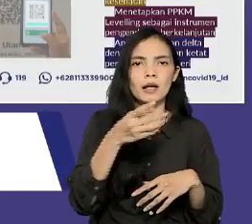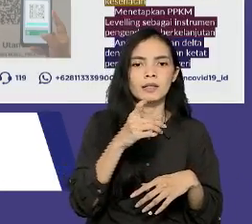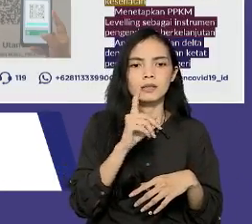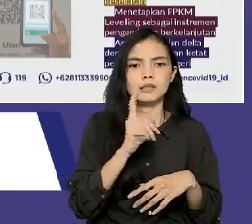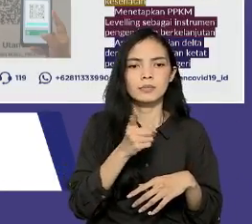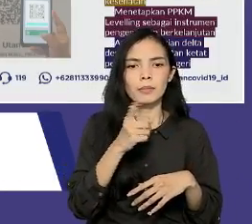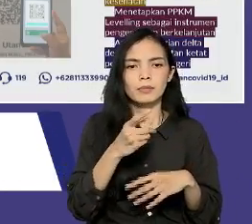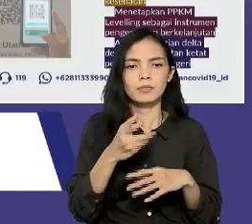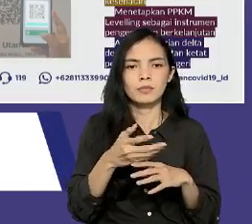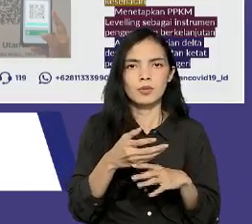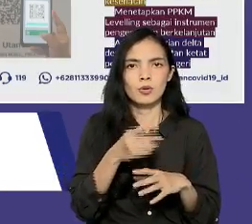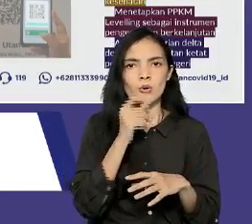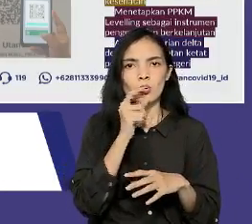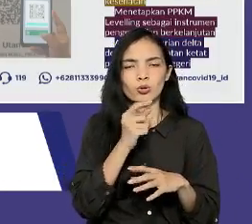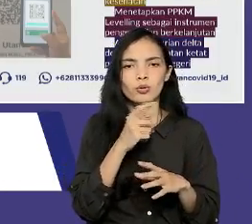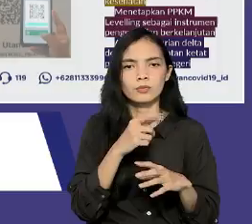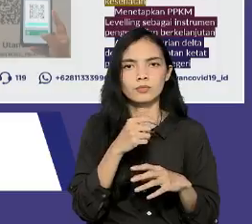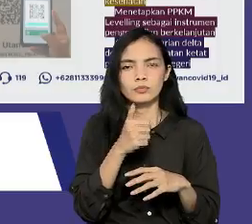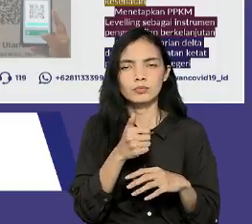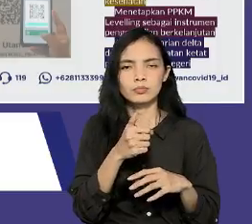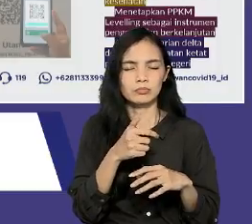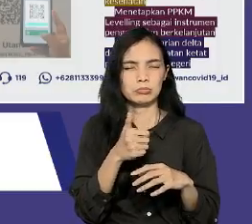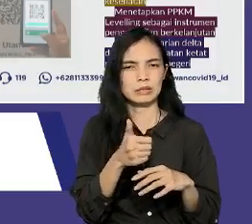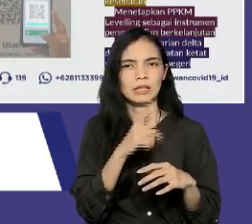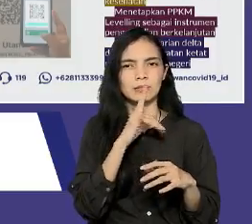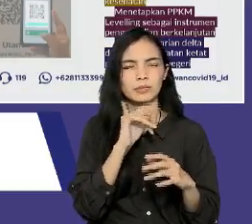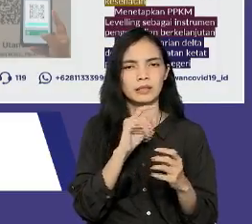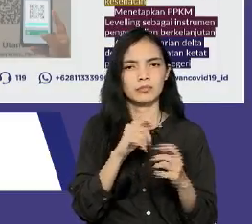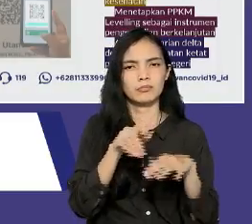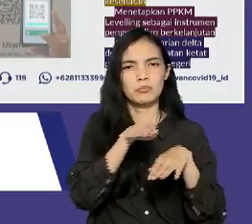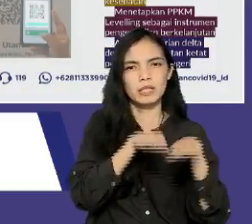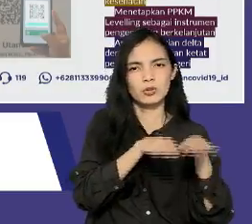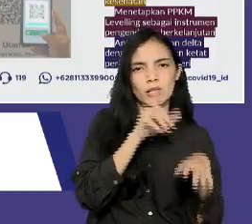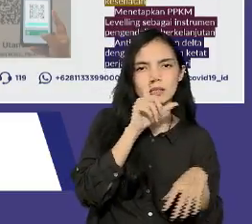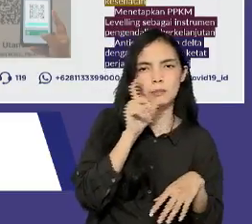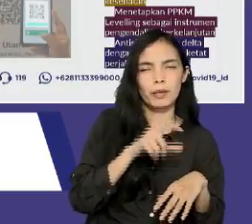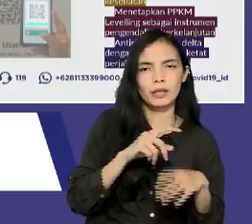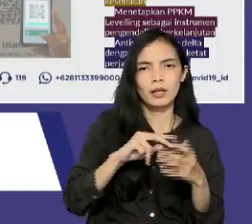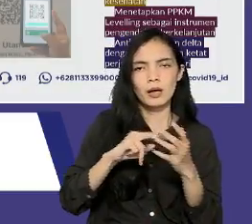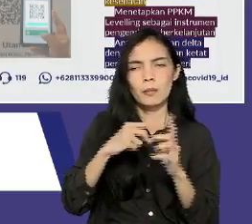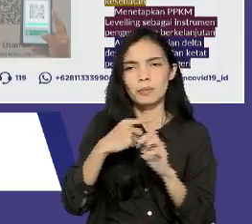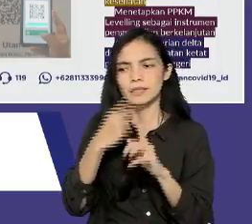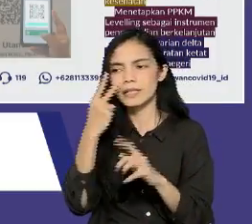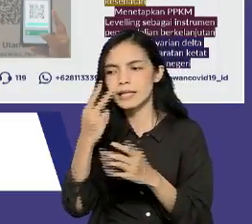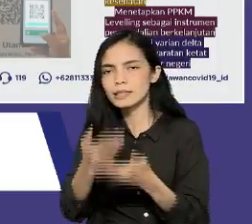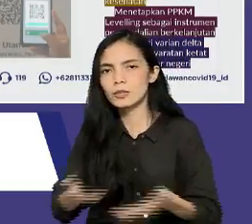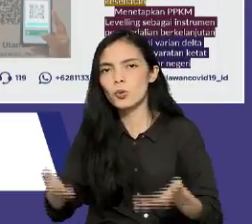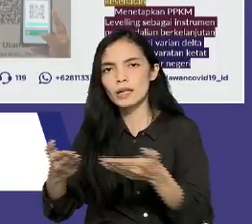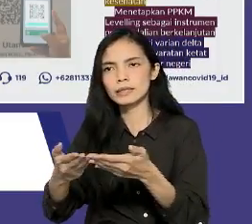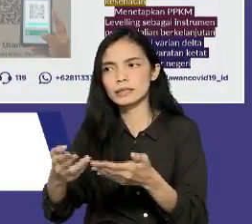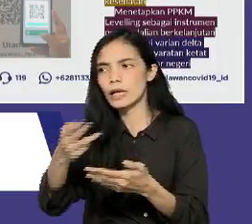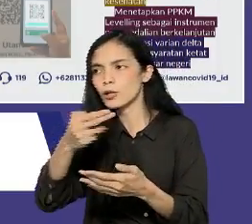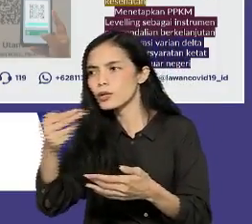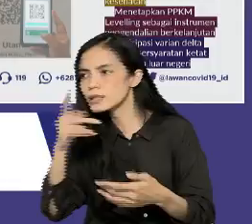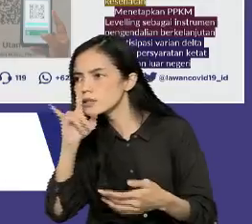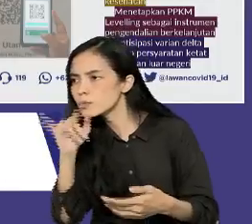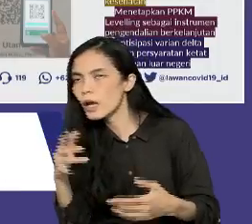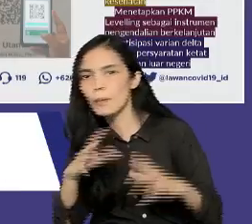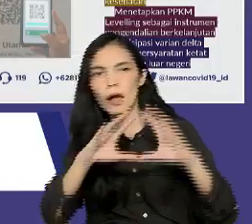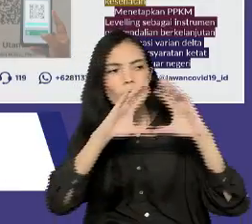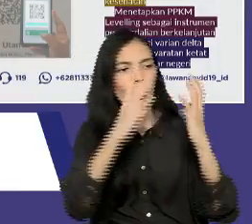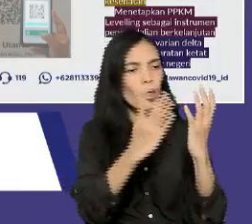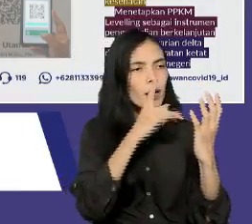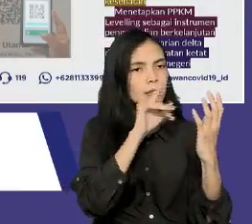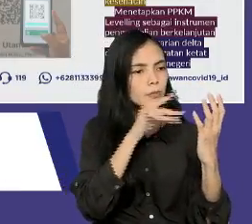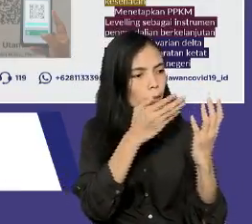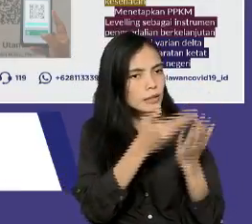diubah sebagai bentuk upaya cepat tanggap dengan mengamati kondisi kasus nasional dan global,